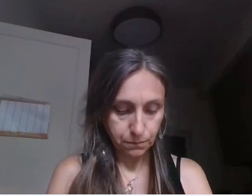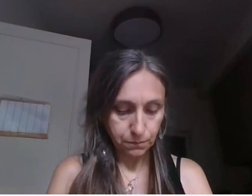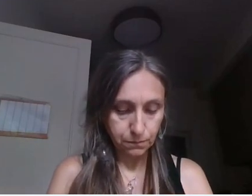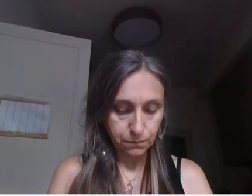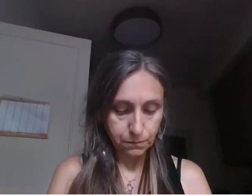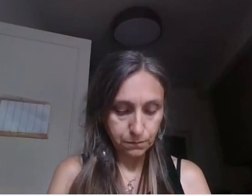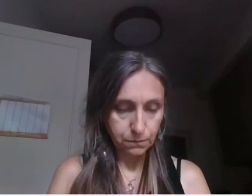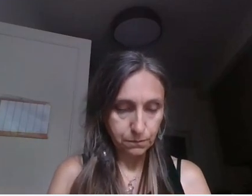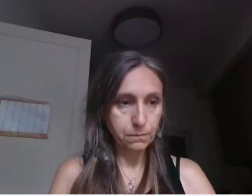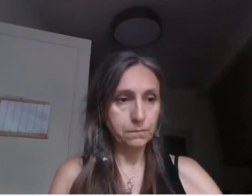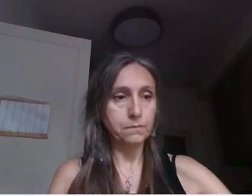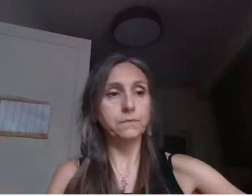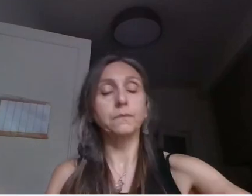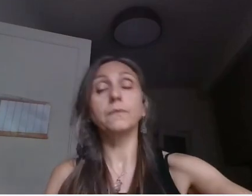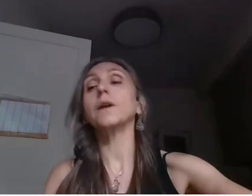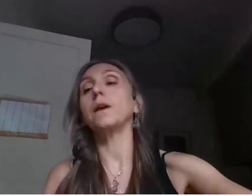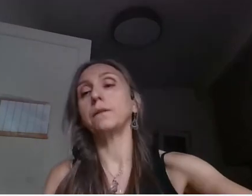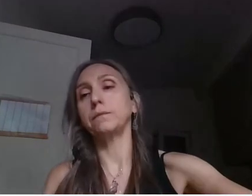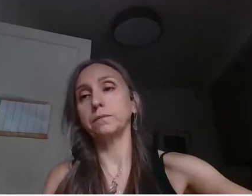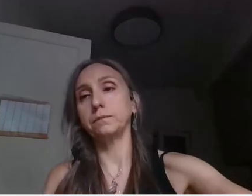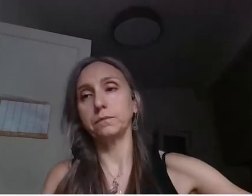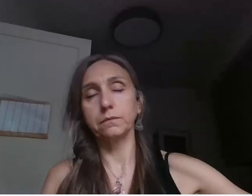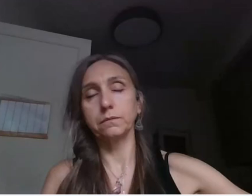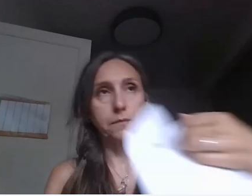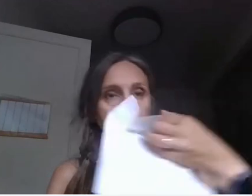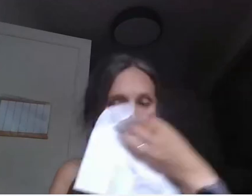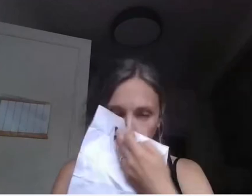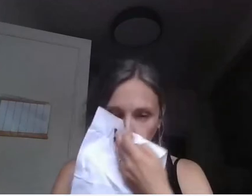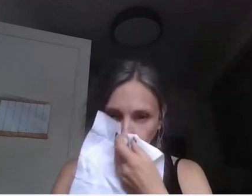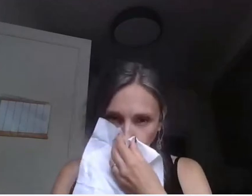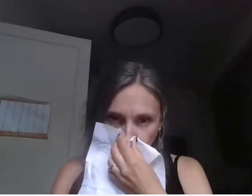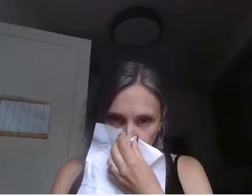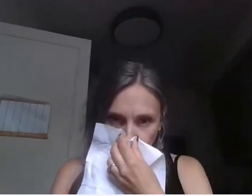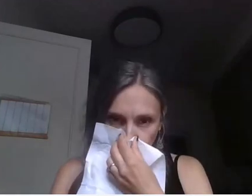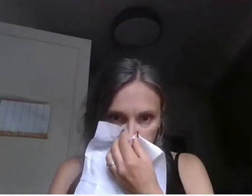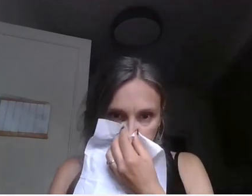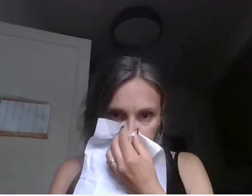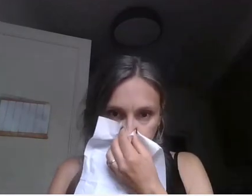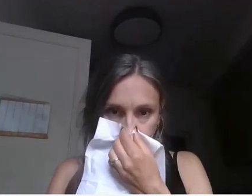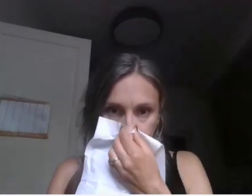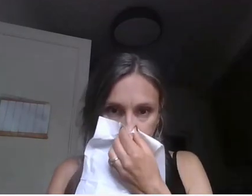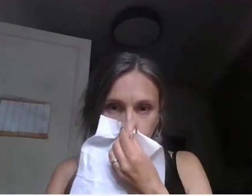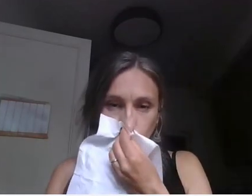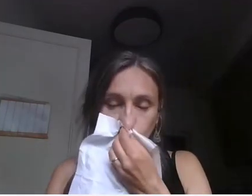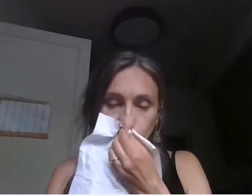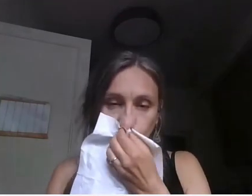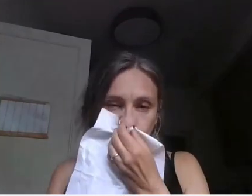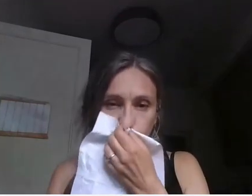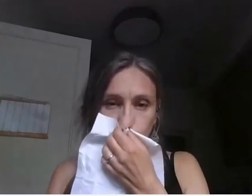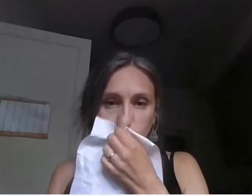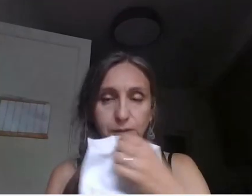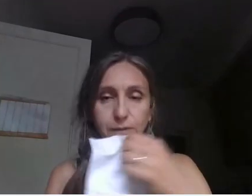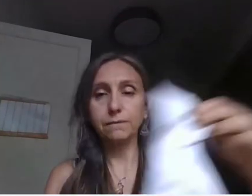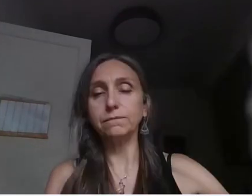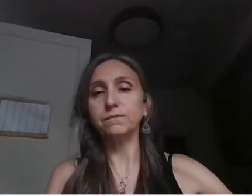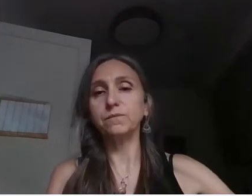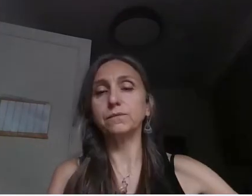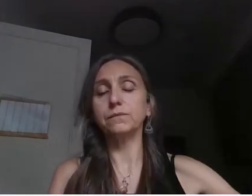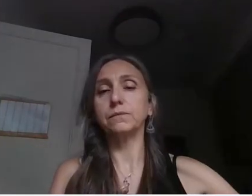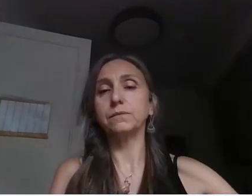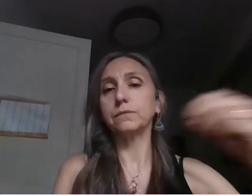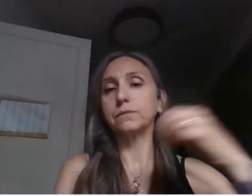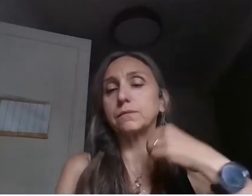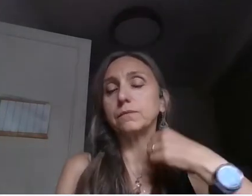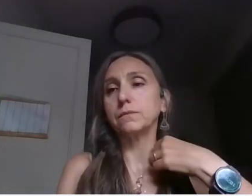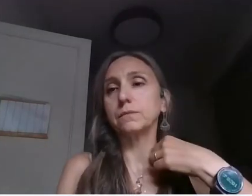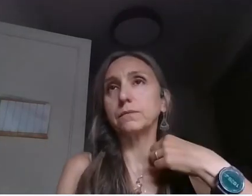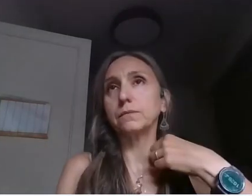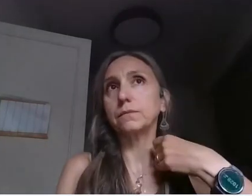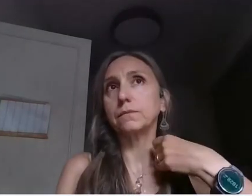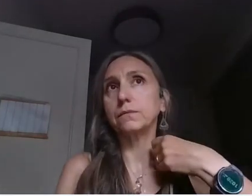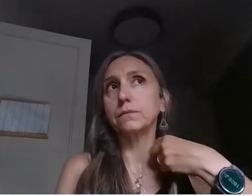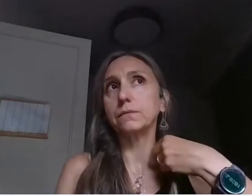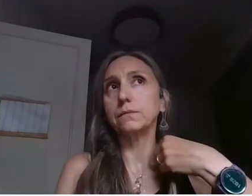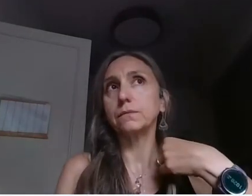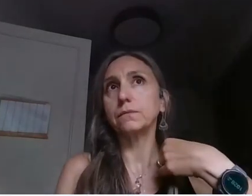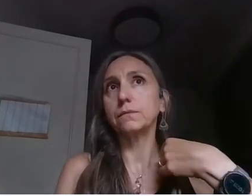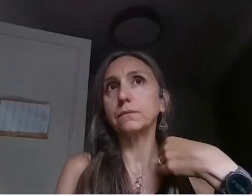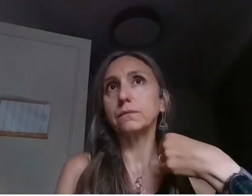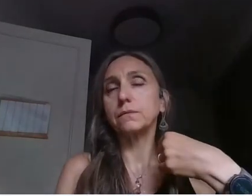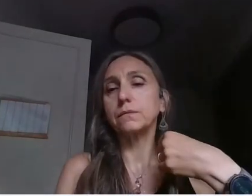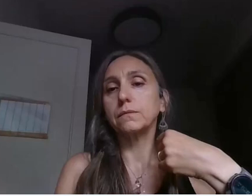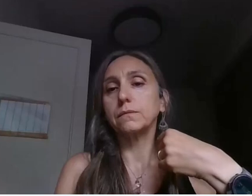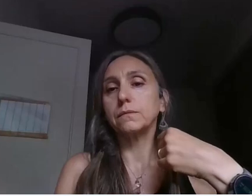al 27 del mese, va bene, ma il mio tempo costa. Allora, perché non creiamo un repository